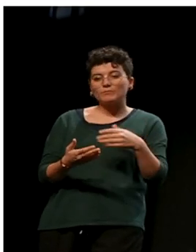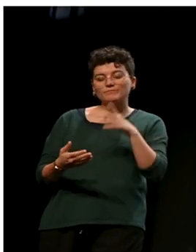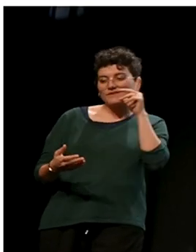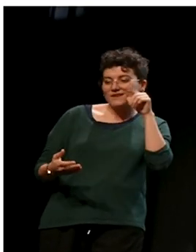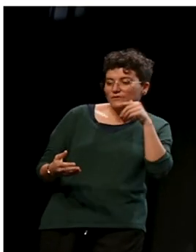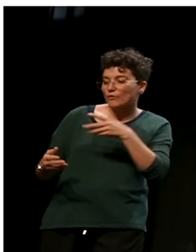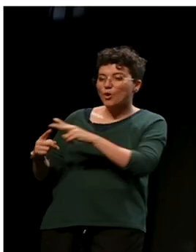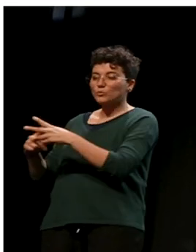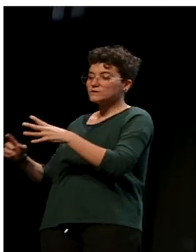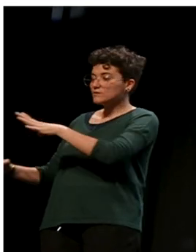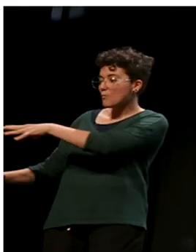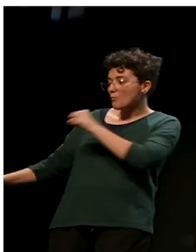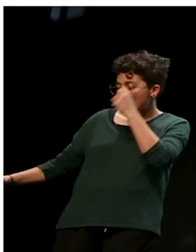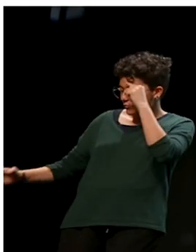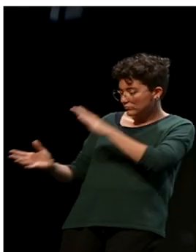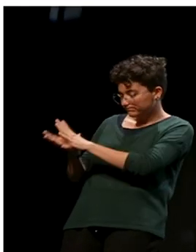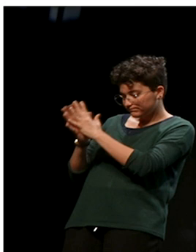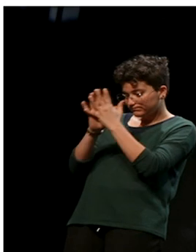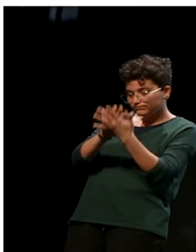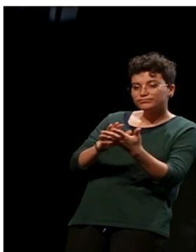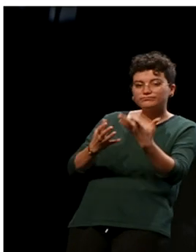vont en faire quelque chose. Mais il y a aussi